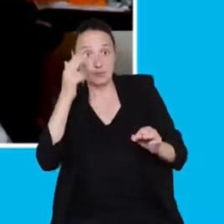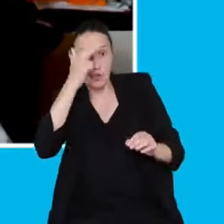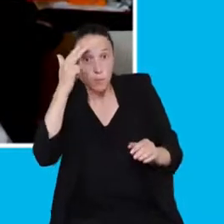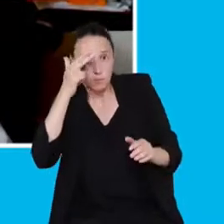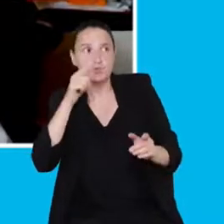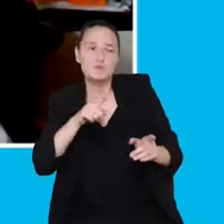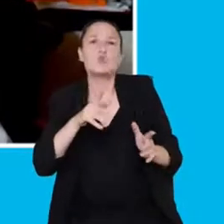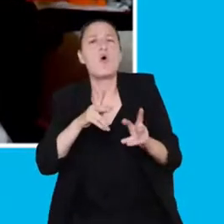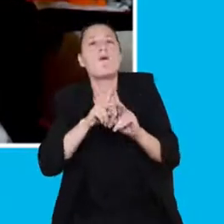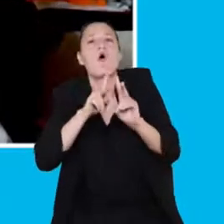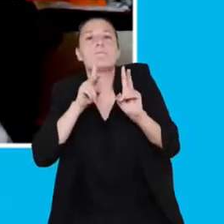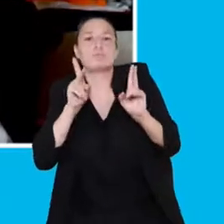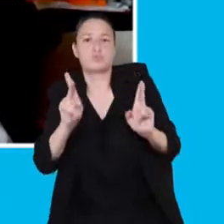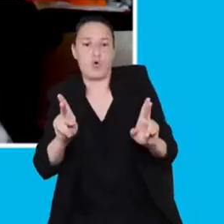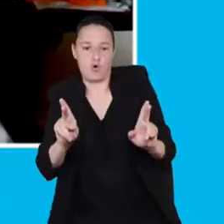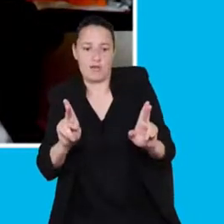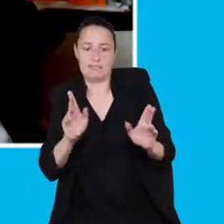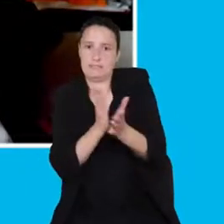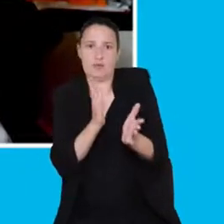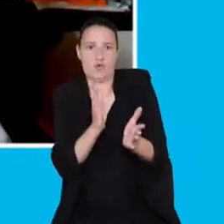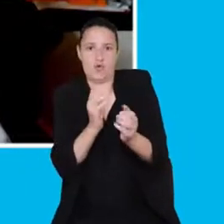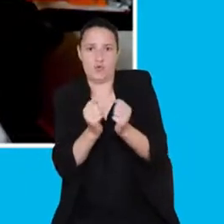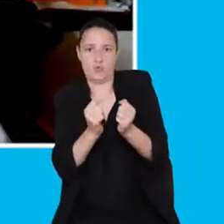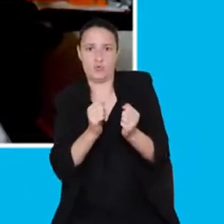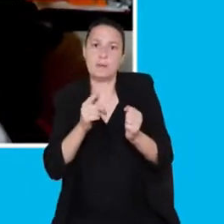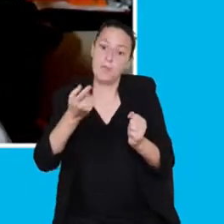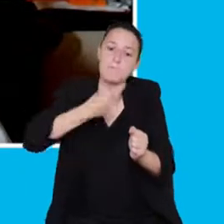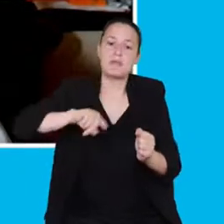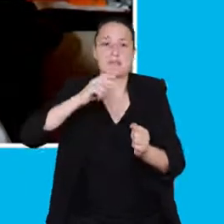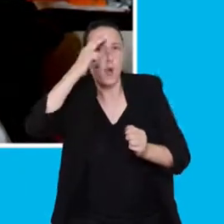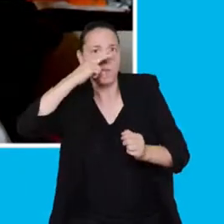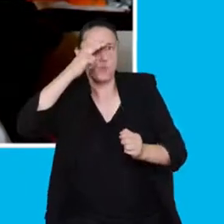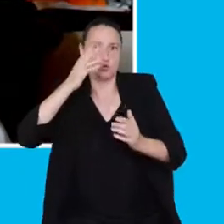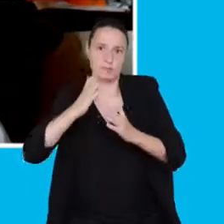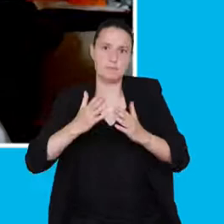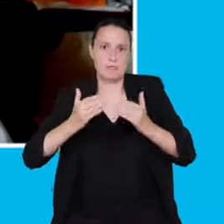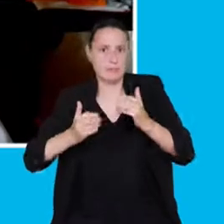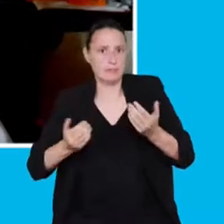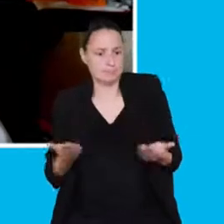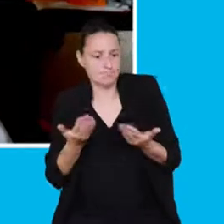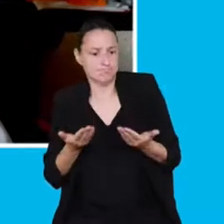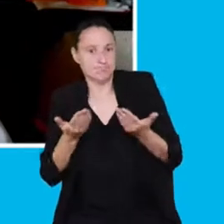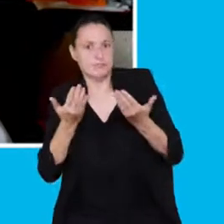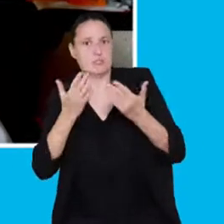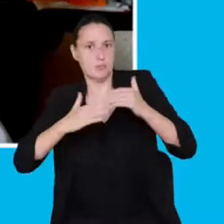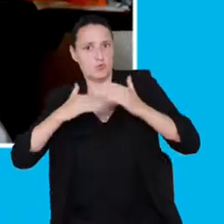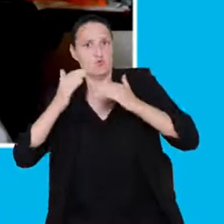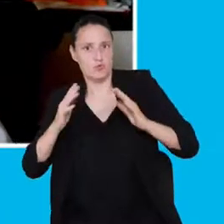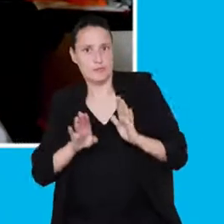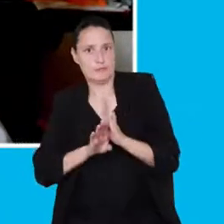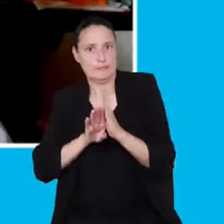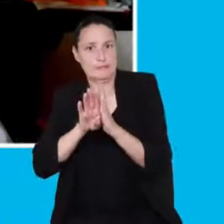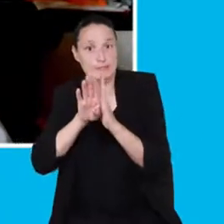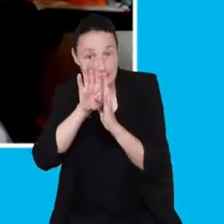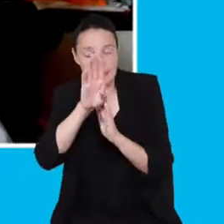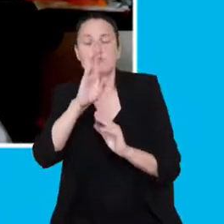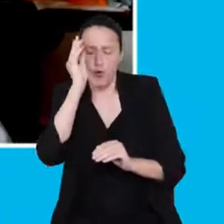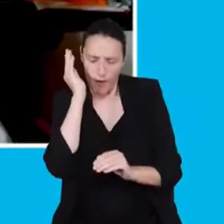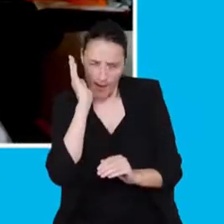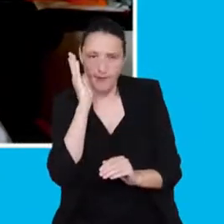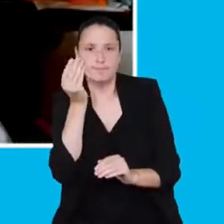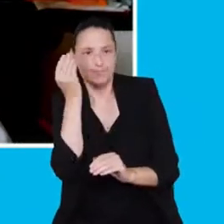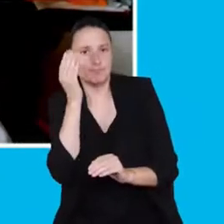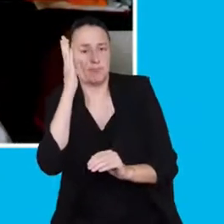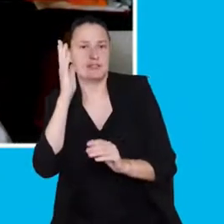kryzysy, które mamy na drodze budownictwa komunizmu, nastąpi redystrybucja we właściwym tego